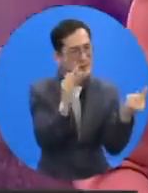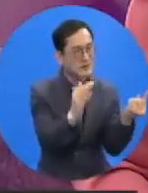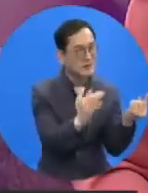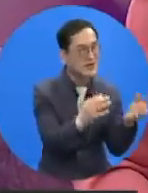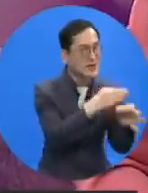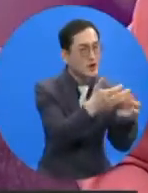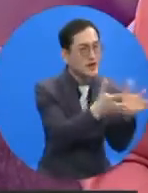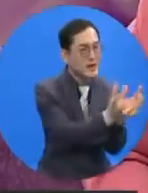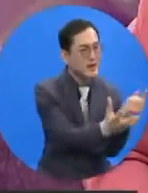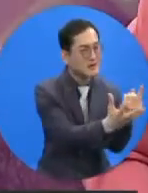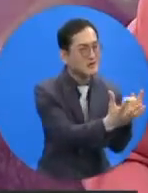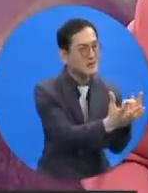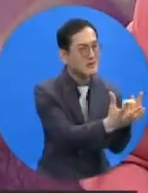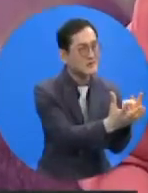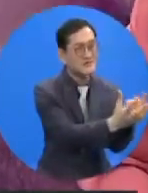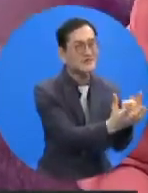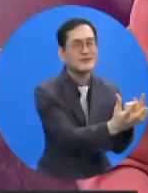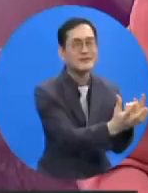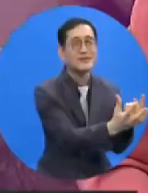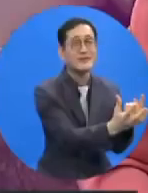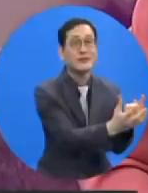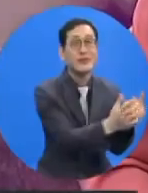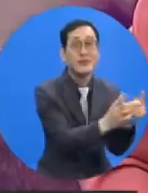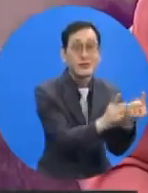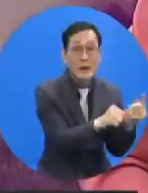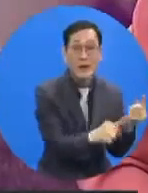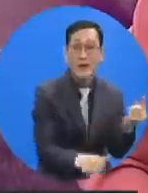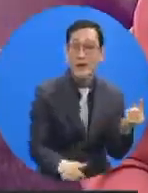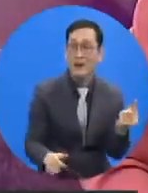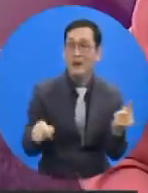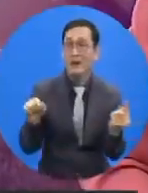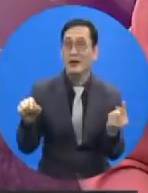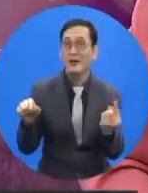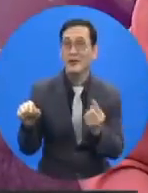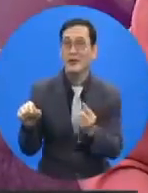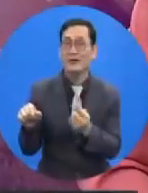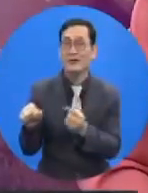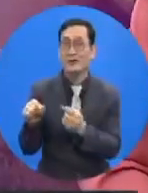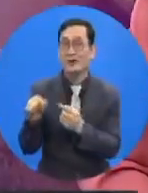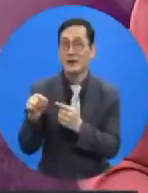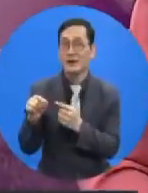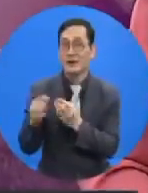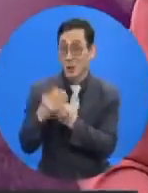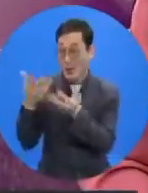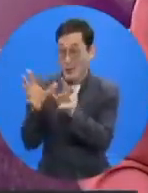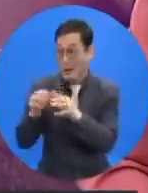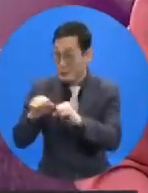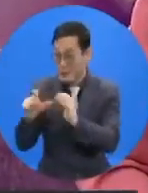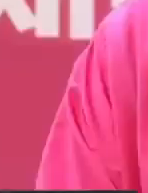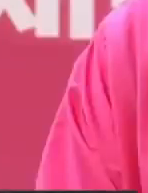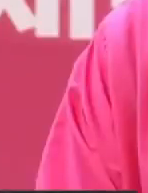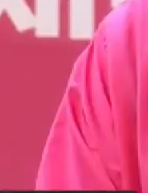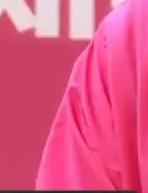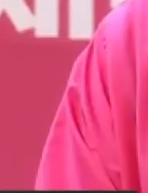통합당의 김종인 선대위원장이 나타나는 곳마다 어디선가 이은재 의원이 이러고 보고 있다는 거예요. 한번 보시죠.